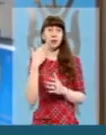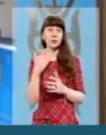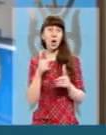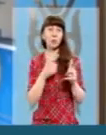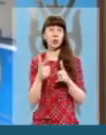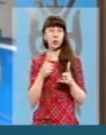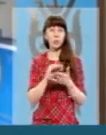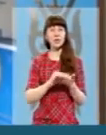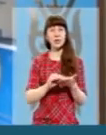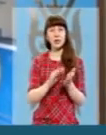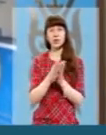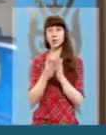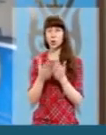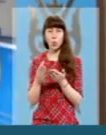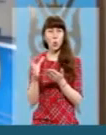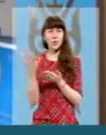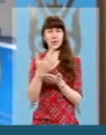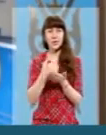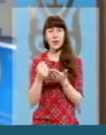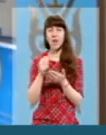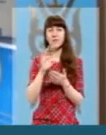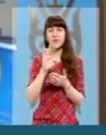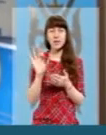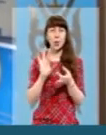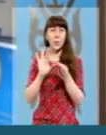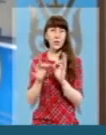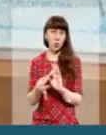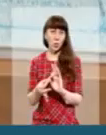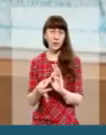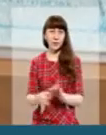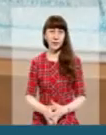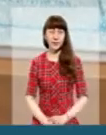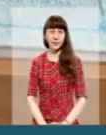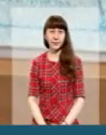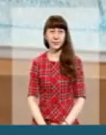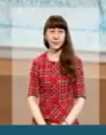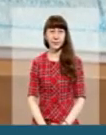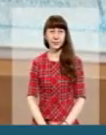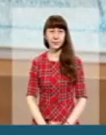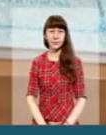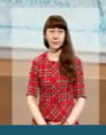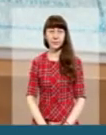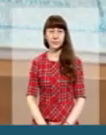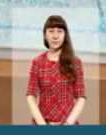жұртшылықтың назарына ілігіп, оқырманды бауырабалар елеулі еңбекке айналатыны сөзсіз. Гүлжан Жеңіс, Руслан Жабаев, Қостанай телеарнасы.